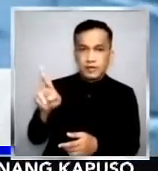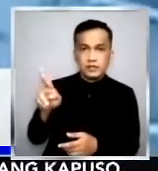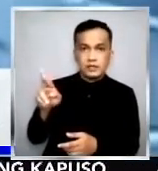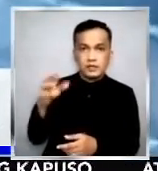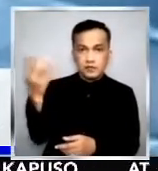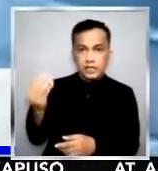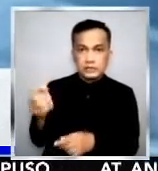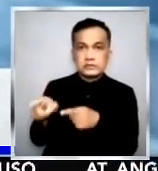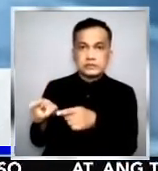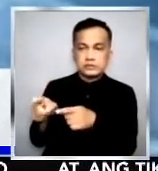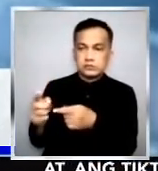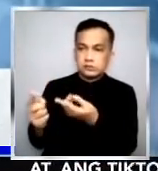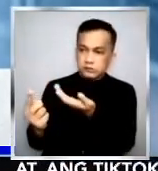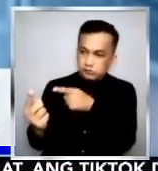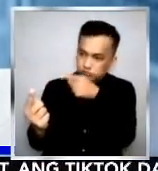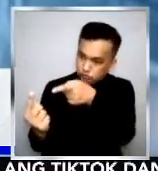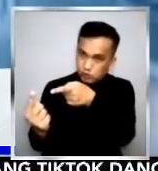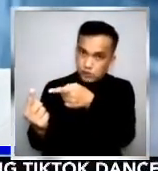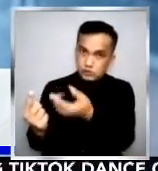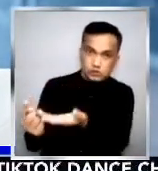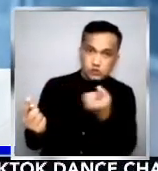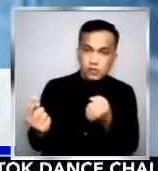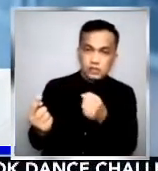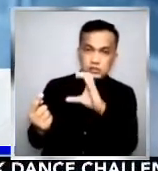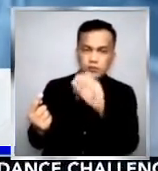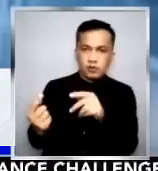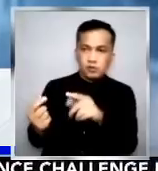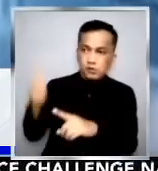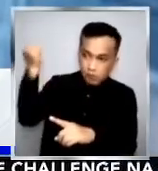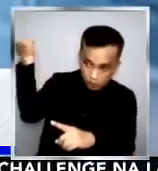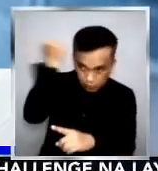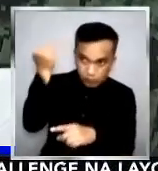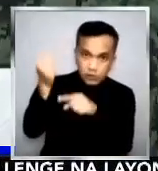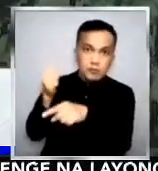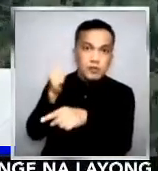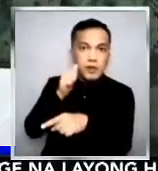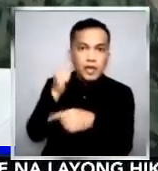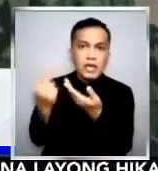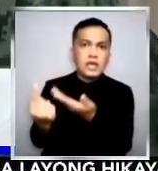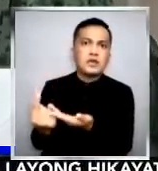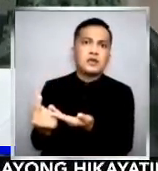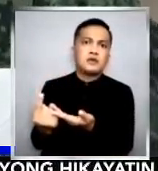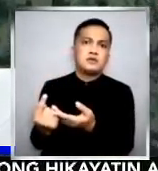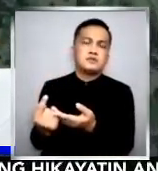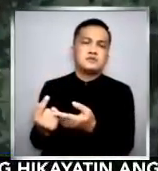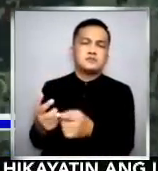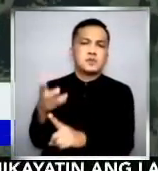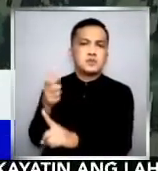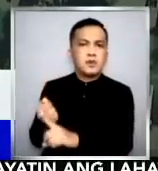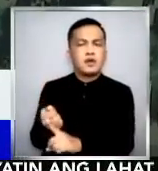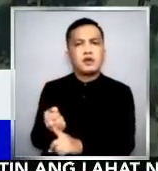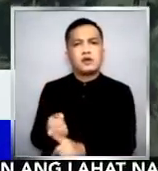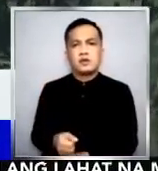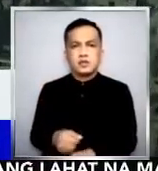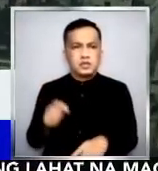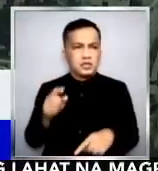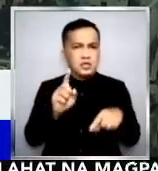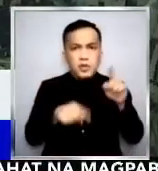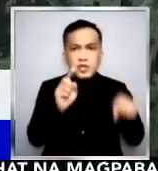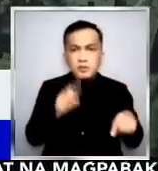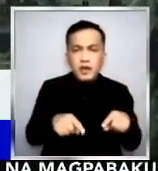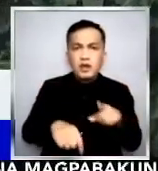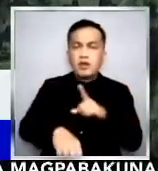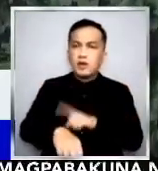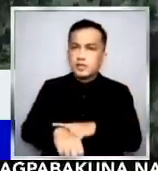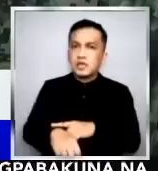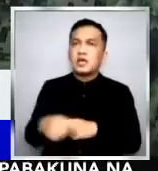at tangayin ang cellphone, pinukpok pa ng baril sa ulo ang babaeng biniktima. Iba-ibang oras po sir, merong gabi, merong